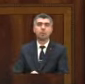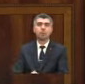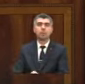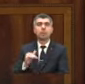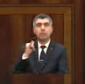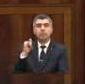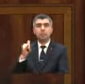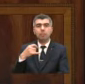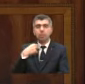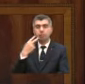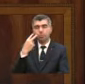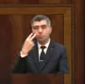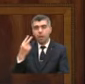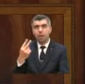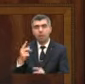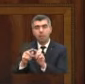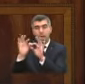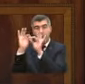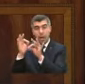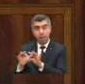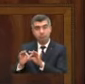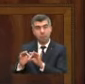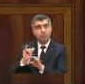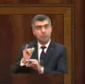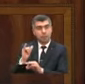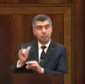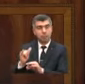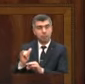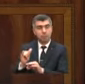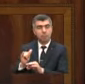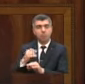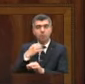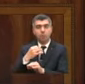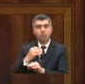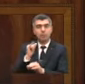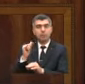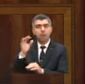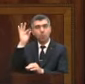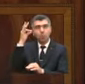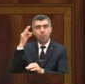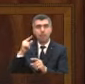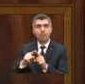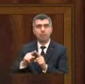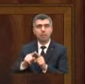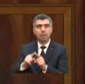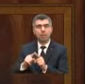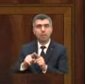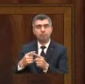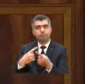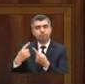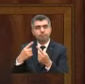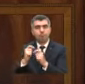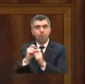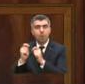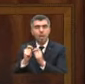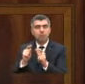السابقة كتشكي من الأرقام ديالها، هيك عقلتوا فاش كان الشكوى من الأرقام، وكانت بعض النقاشات مع وزارة اللي